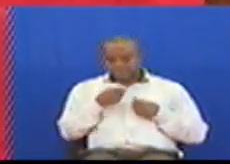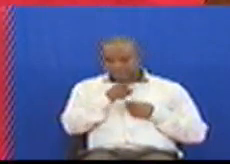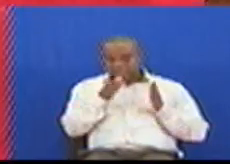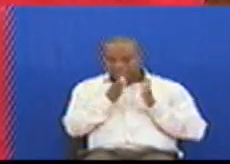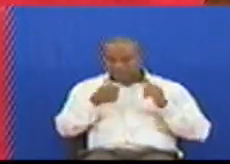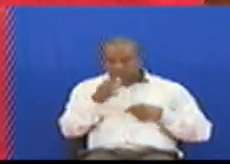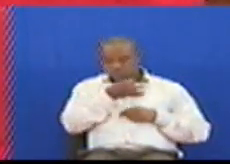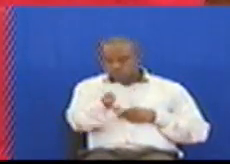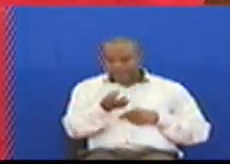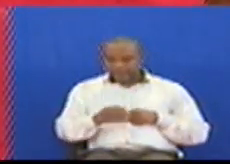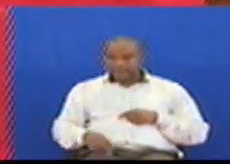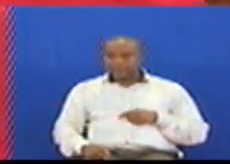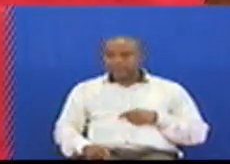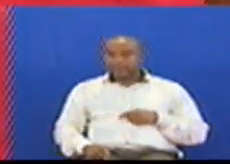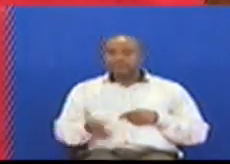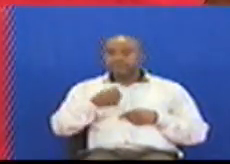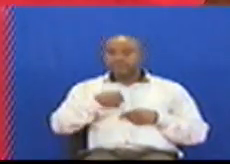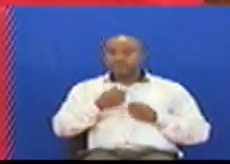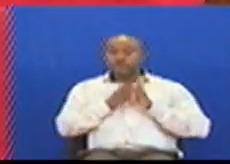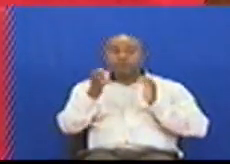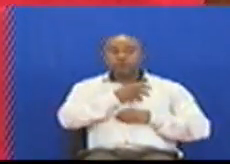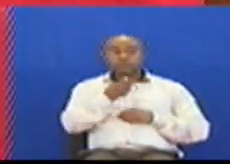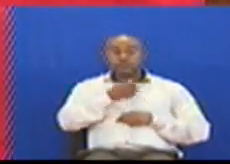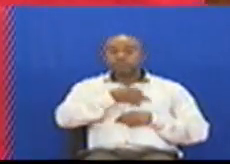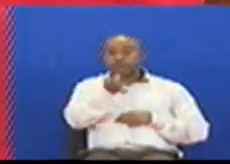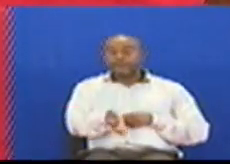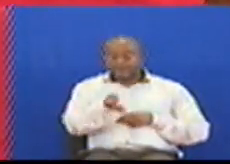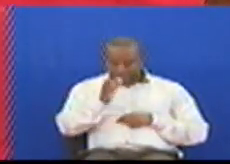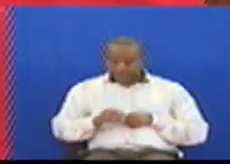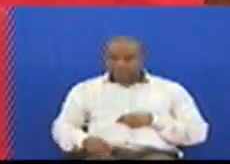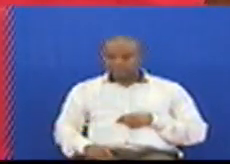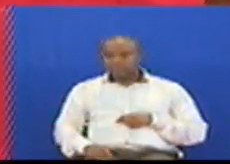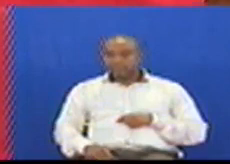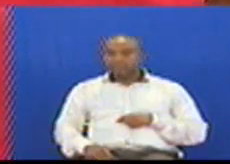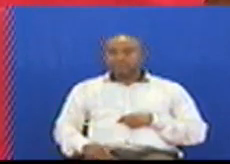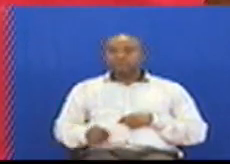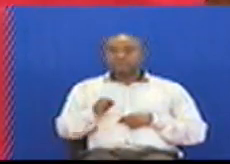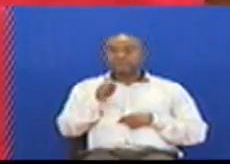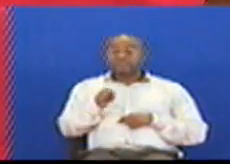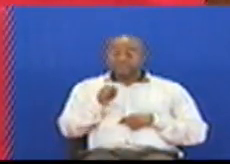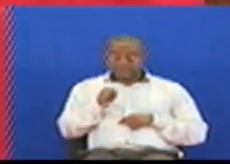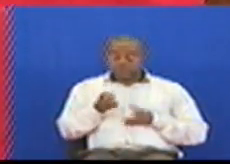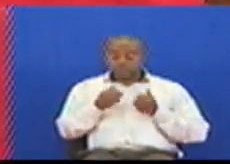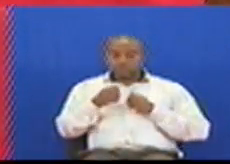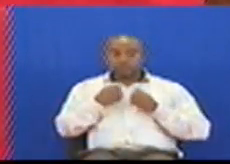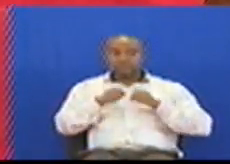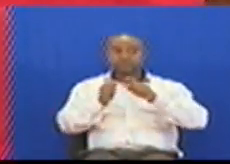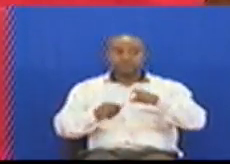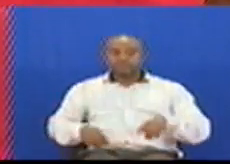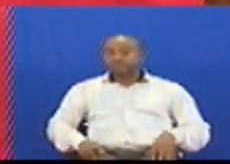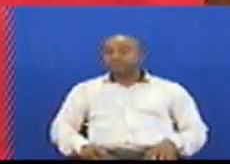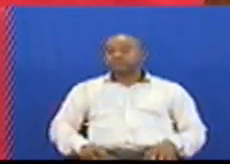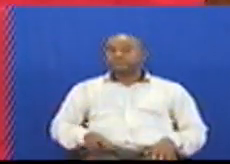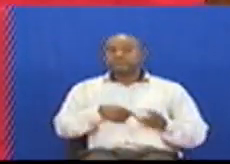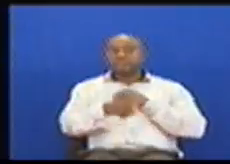kujitolea. Kwa hiyo niombe wizara iangalie namna gani tunaweza tukawasaidia watu hawa ili angalau kuatia moyo na kuendelea kusimamia shughuli